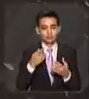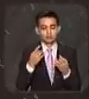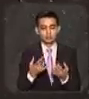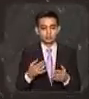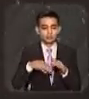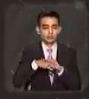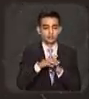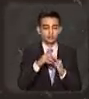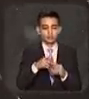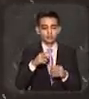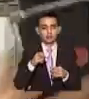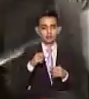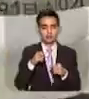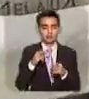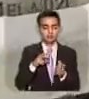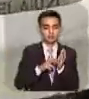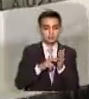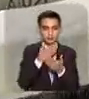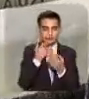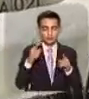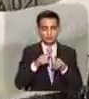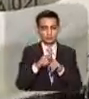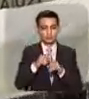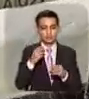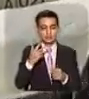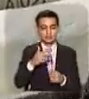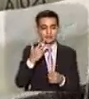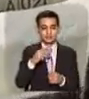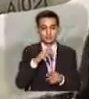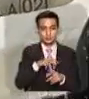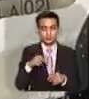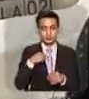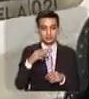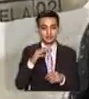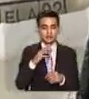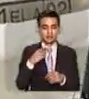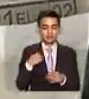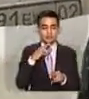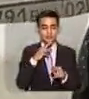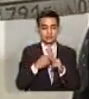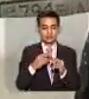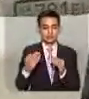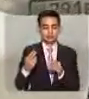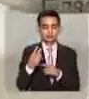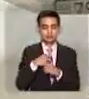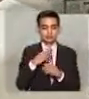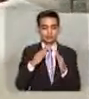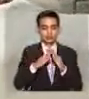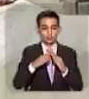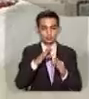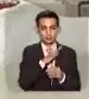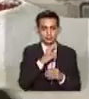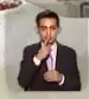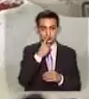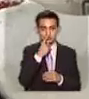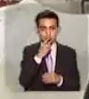спокойно, их ничего не пугает. Буквально за 30 минут до этого случая у меня сестра зашла домой, и мы были в шоке от того, что это буквально